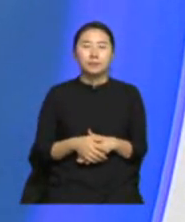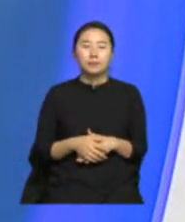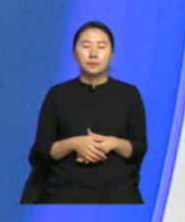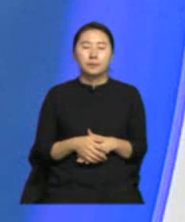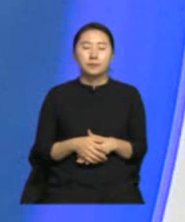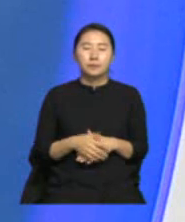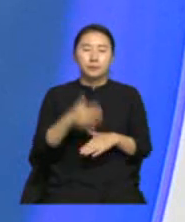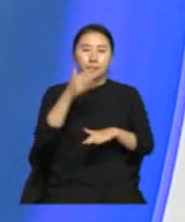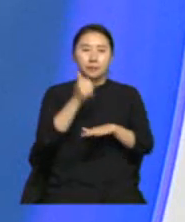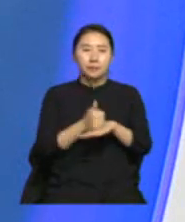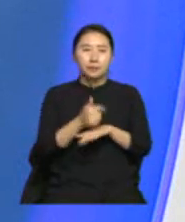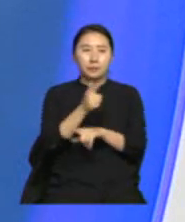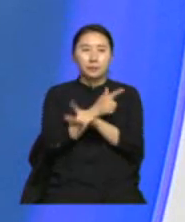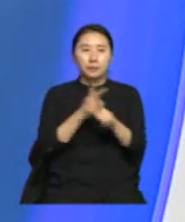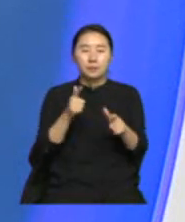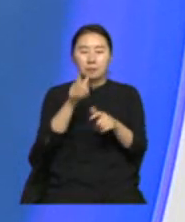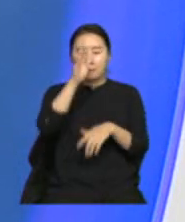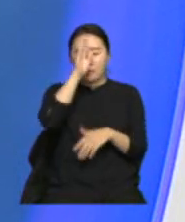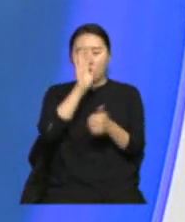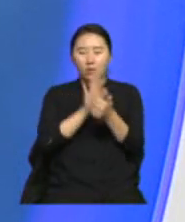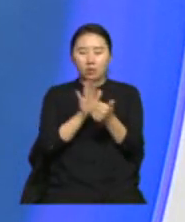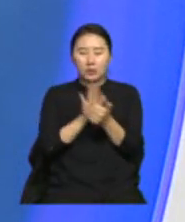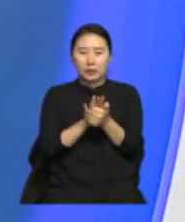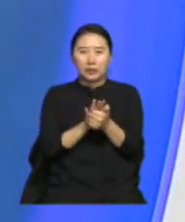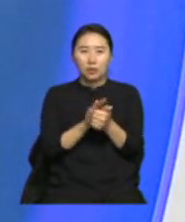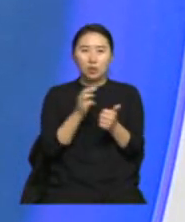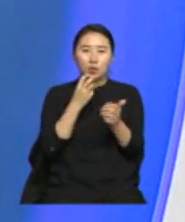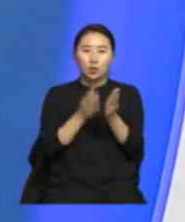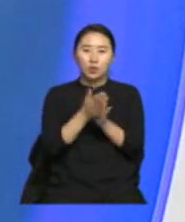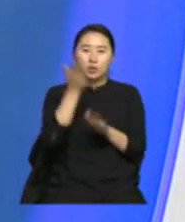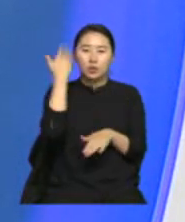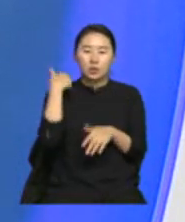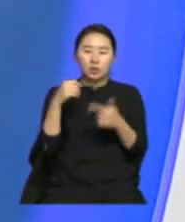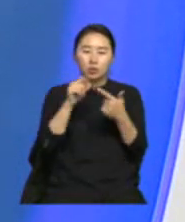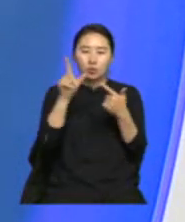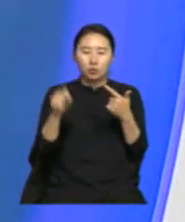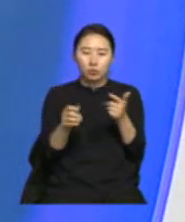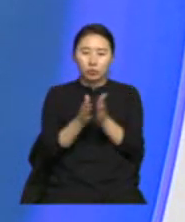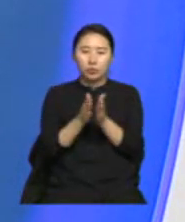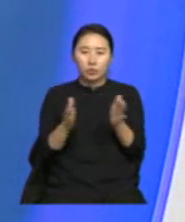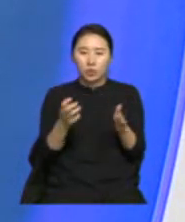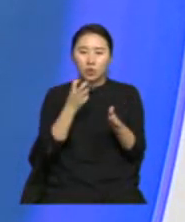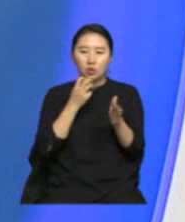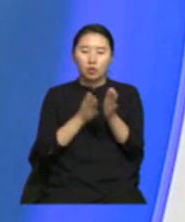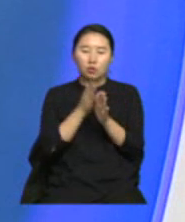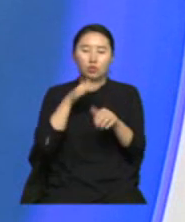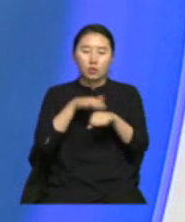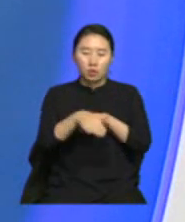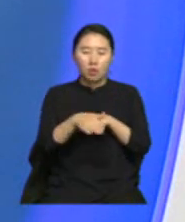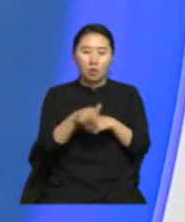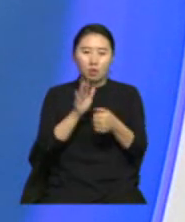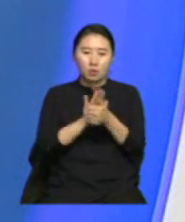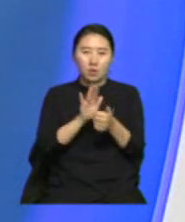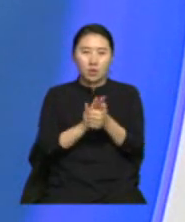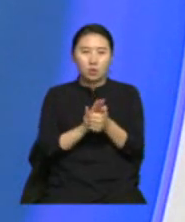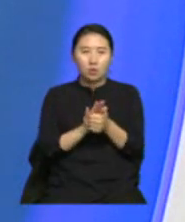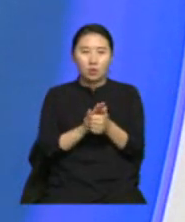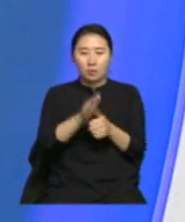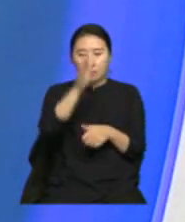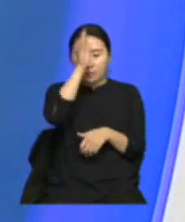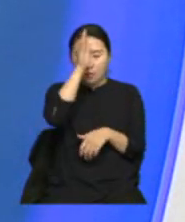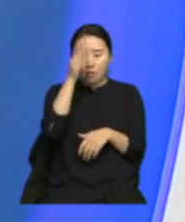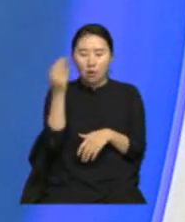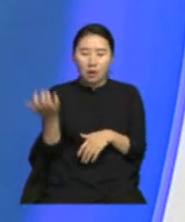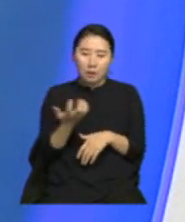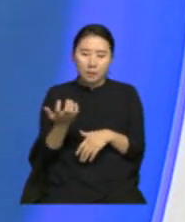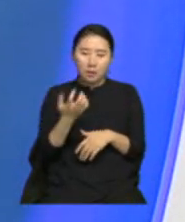마지막 키워드, 유급 병가 지원입니다. 서울시가 지난 6월 야심차게 내놓았던 서울형 유급 병가 지원. 질병이나